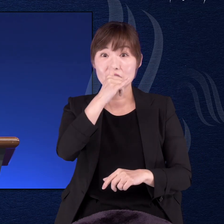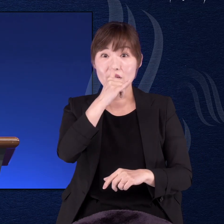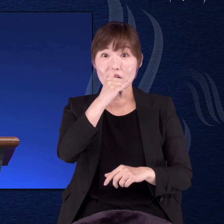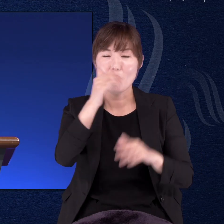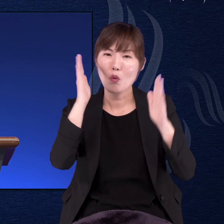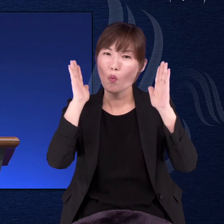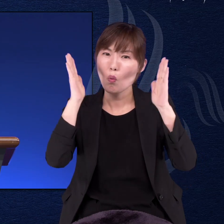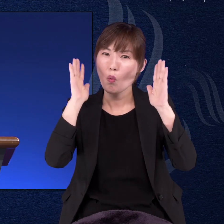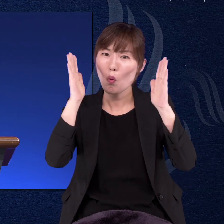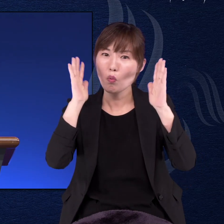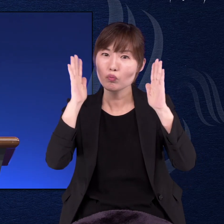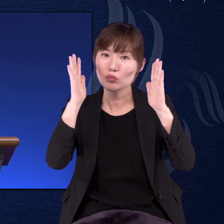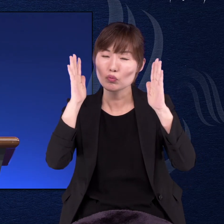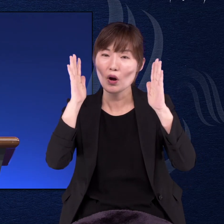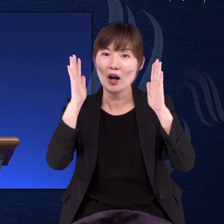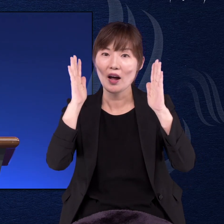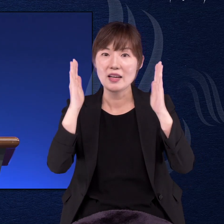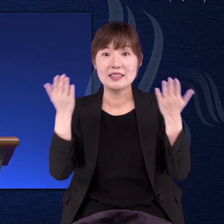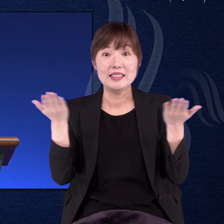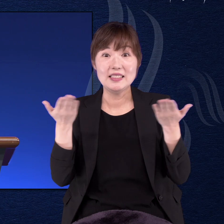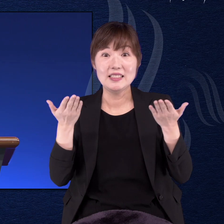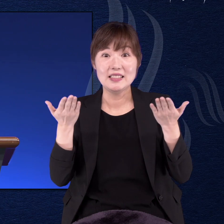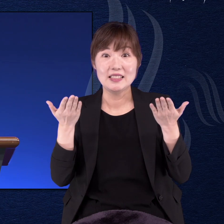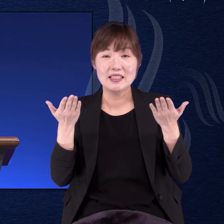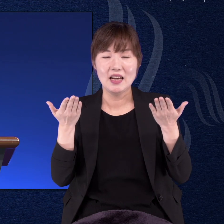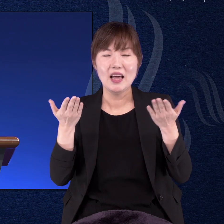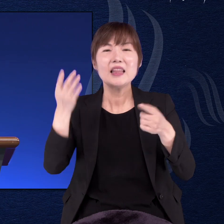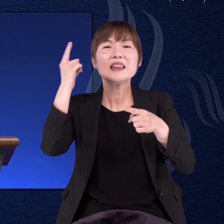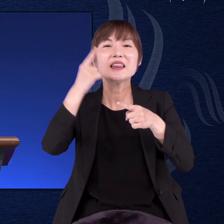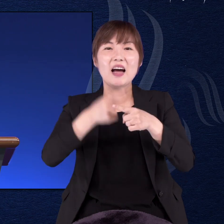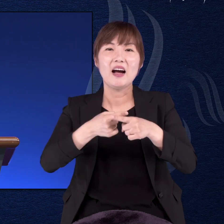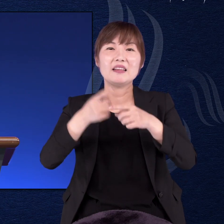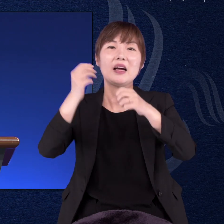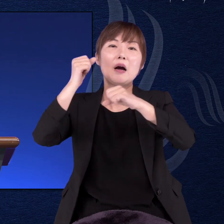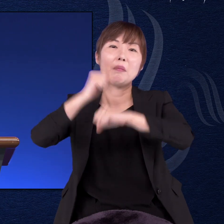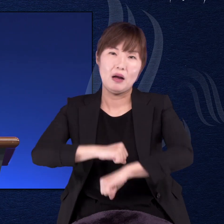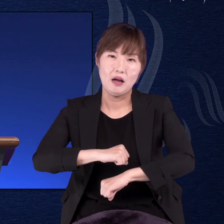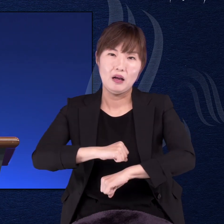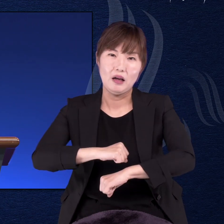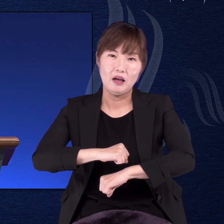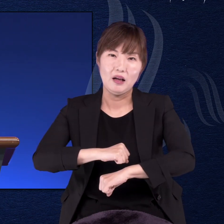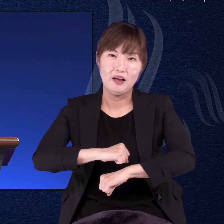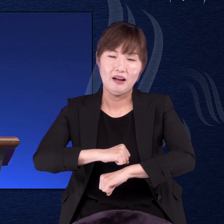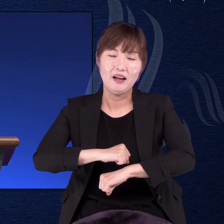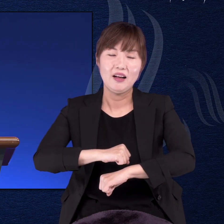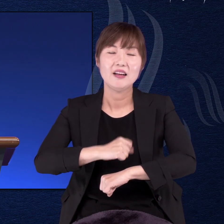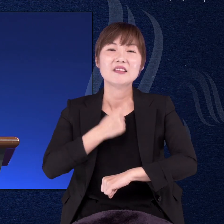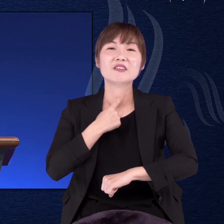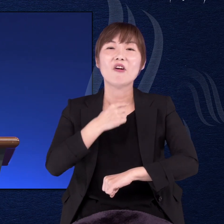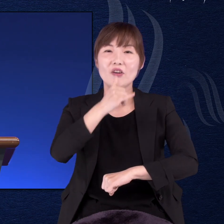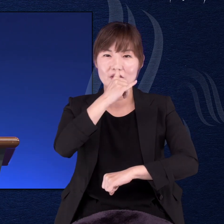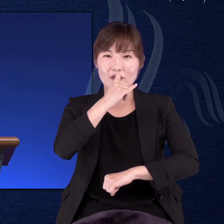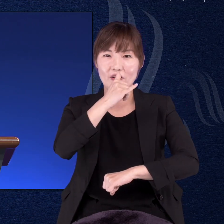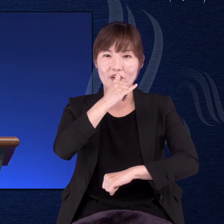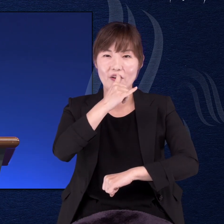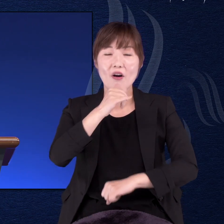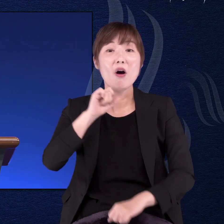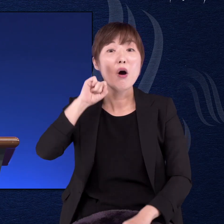좋아하시더라고요. 그래서 망한 적도 있고 여러 가지 자리에 서봤지만 제가 제일 어렵게 느끼는